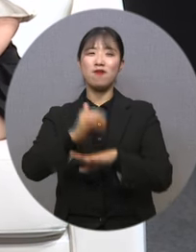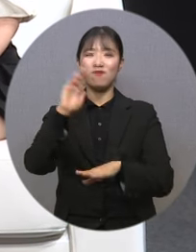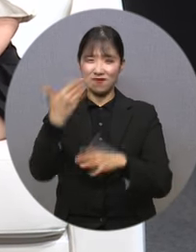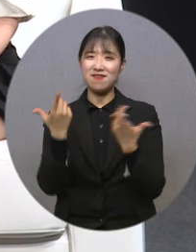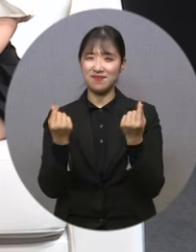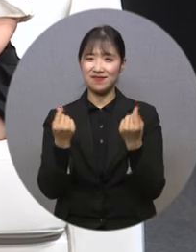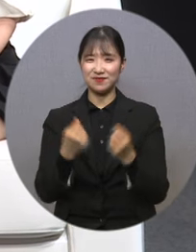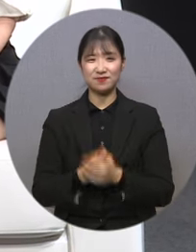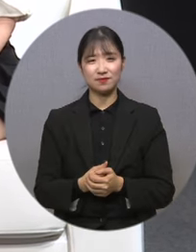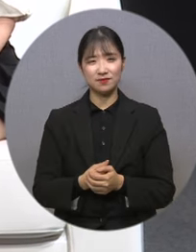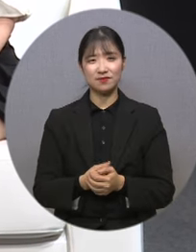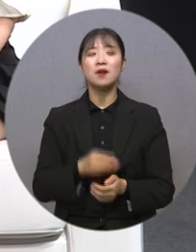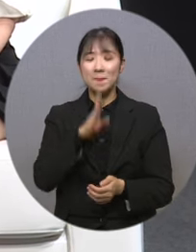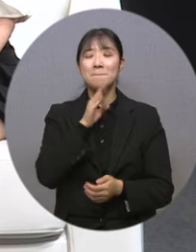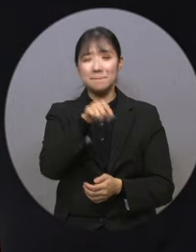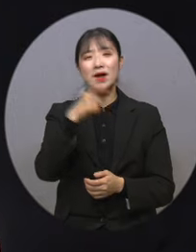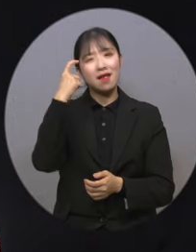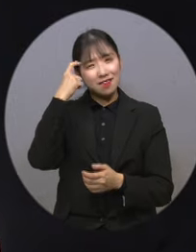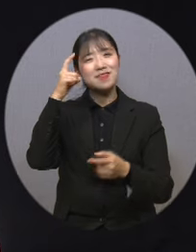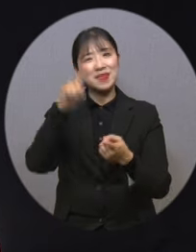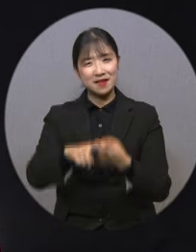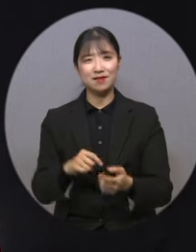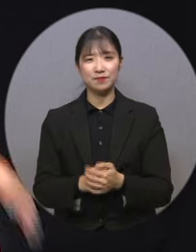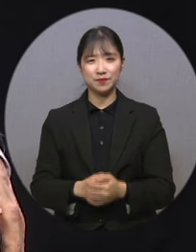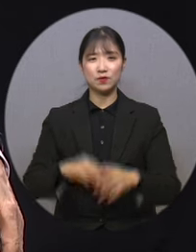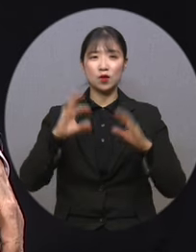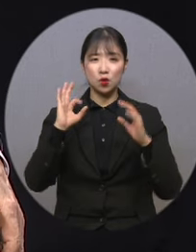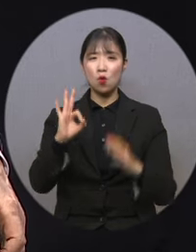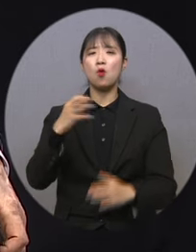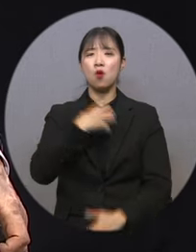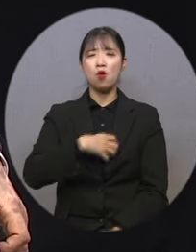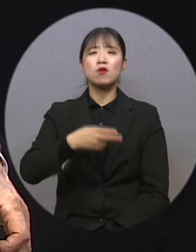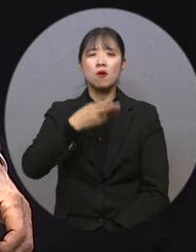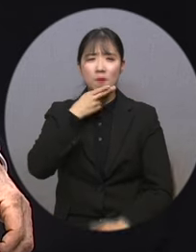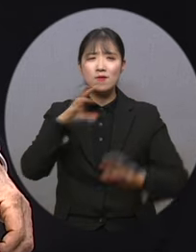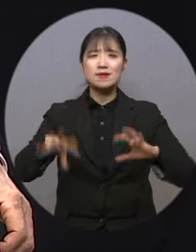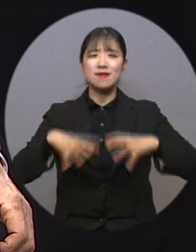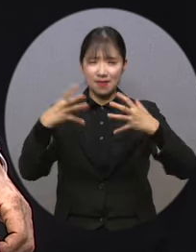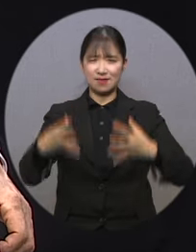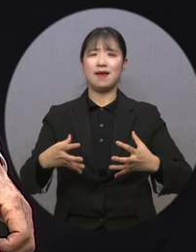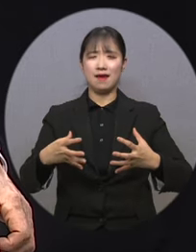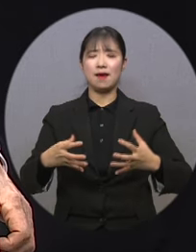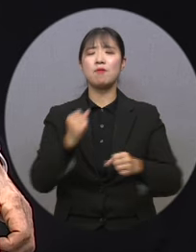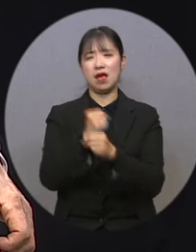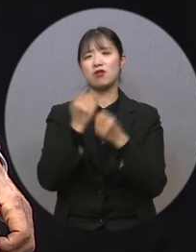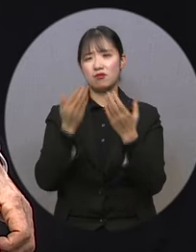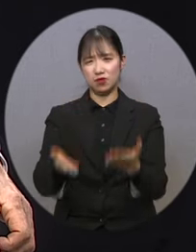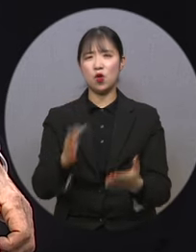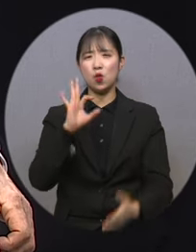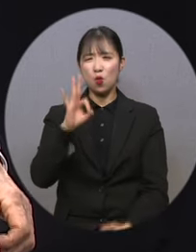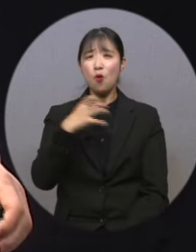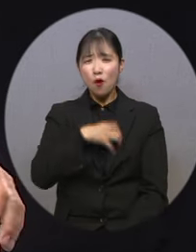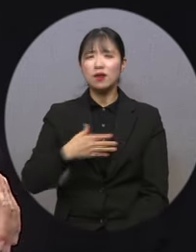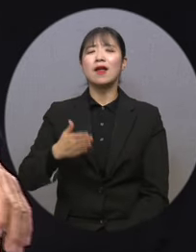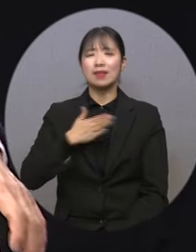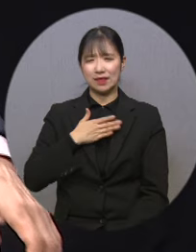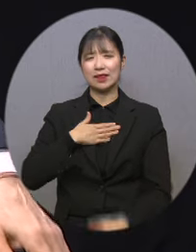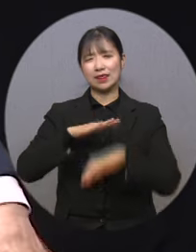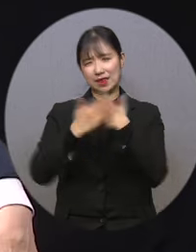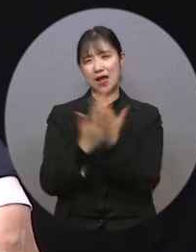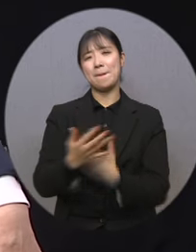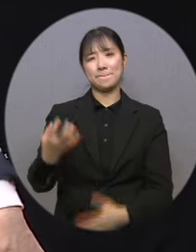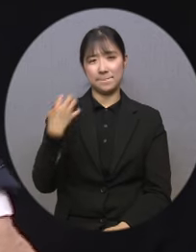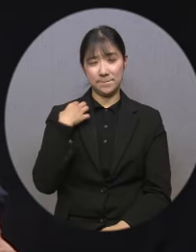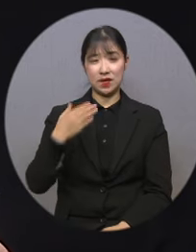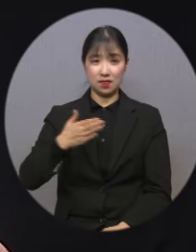그렇죠. 이제 그렇다. 가상하고. 예. 네, 돈 걱정 없는 세상을 만들어 주겠다. 돈 걱정은 내가 다 해가지고 정확하게 내